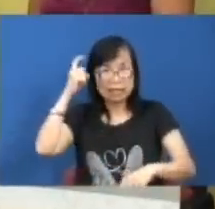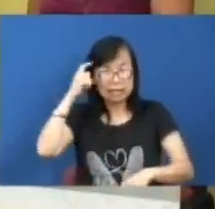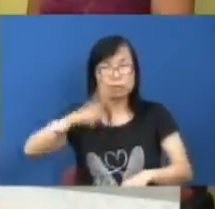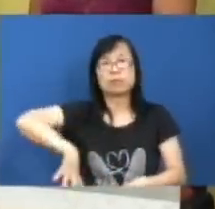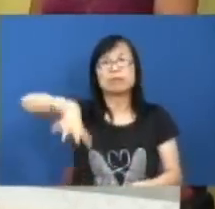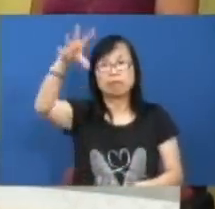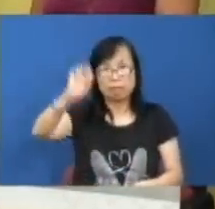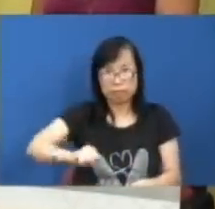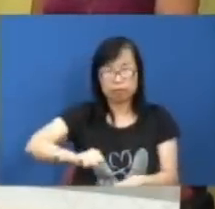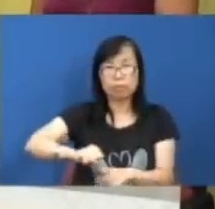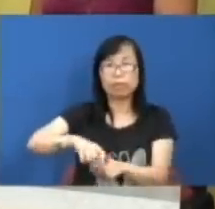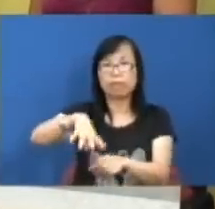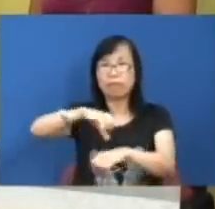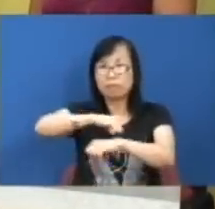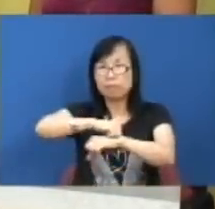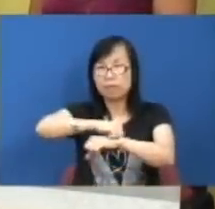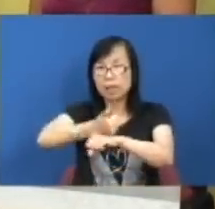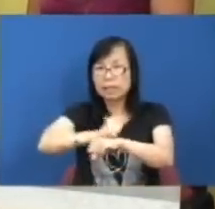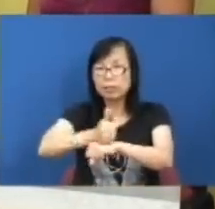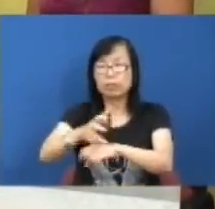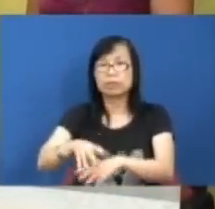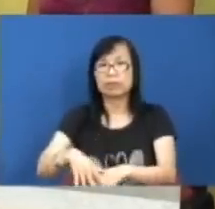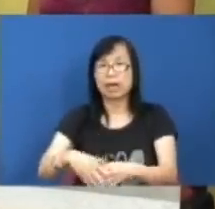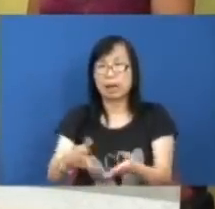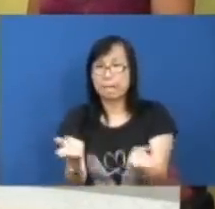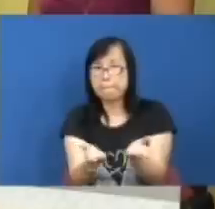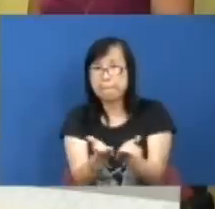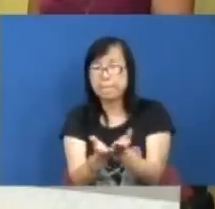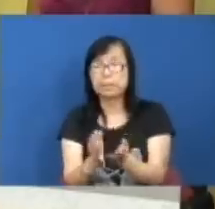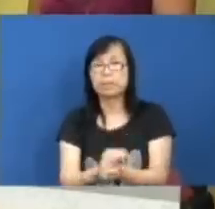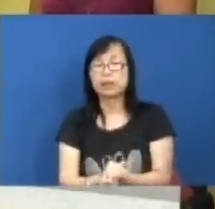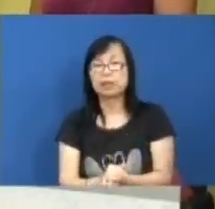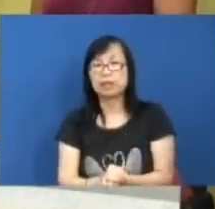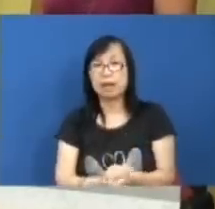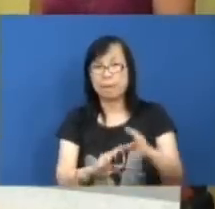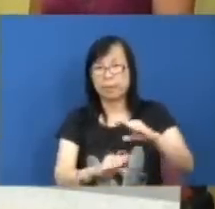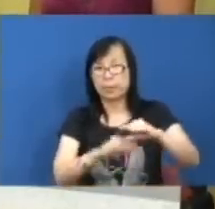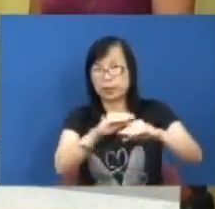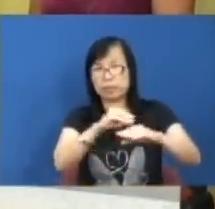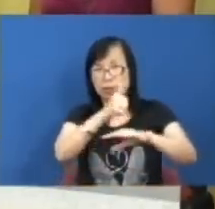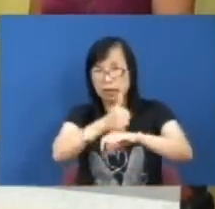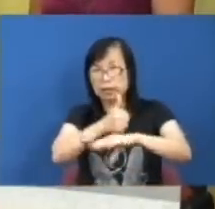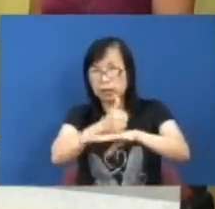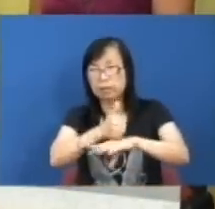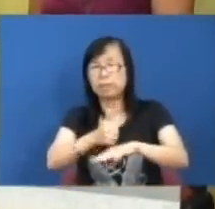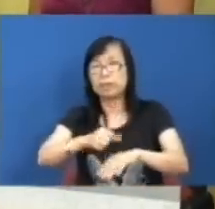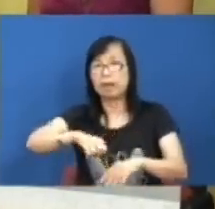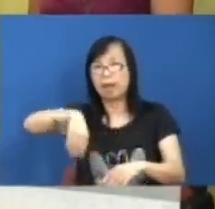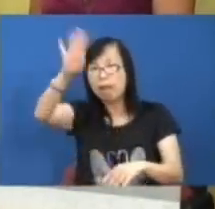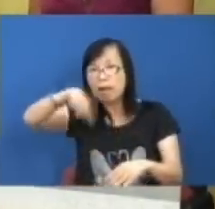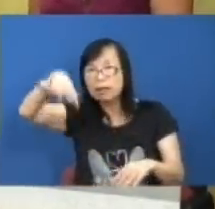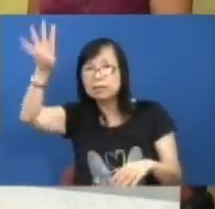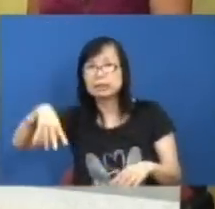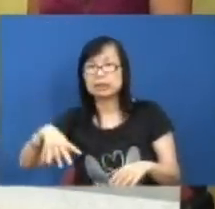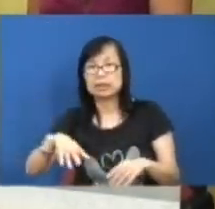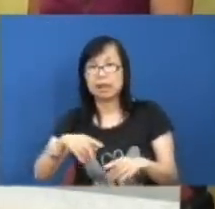處理，甚至乎我們會在現場呢打一些樣板，確保每一陣的系統呢油漆那個承建商呢都